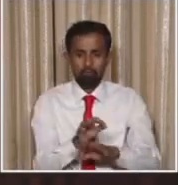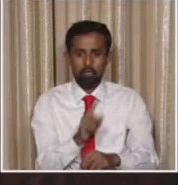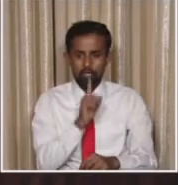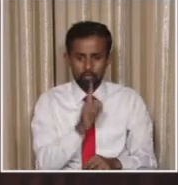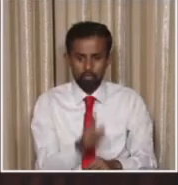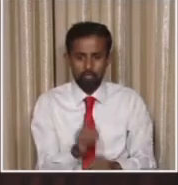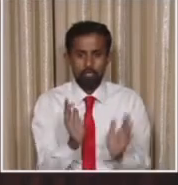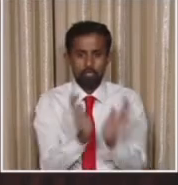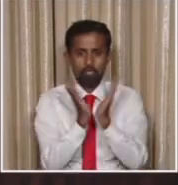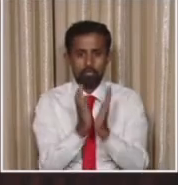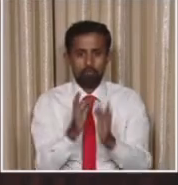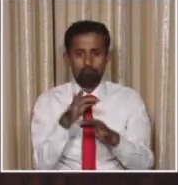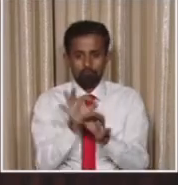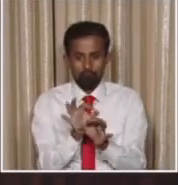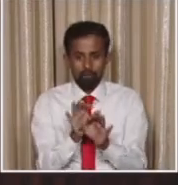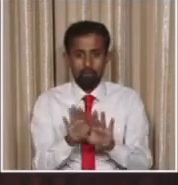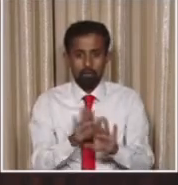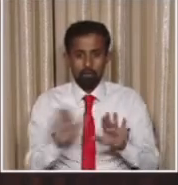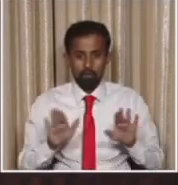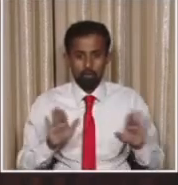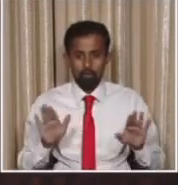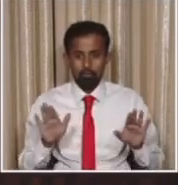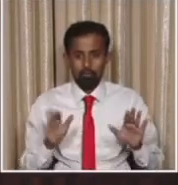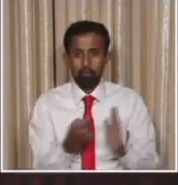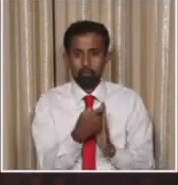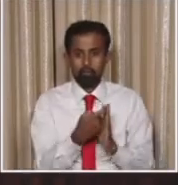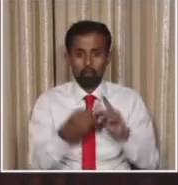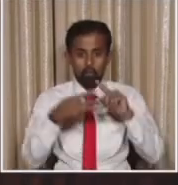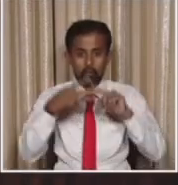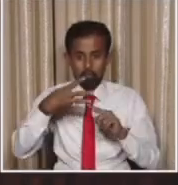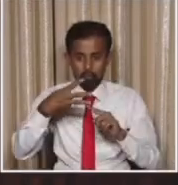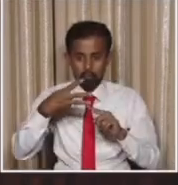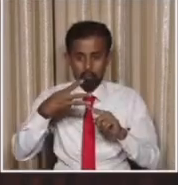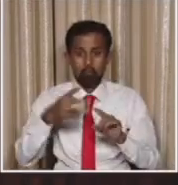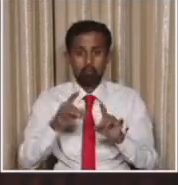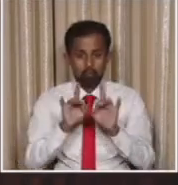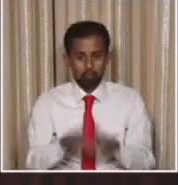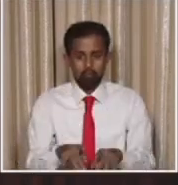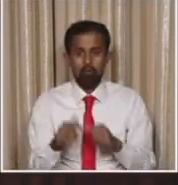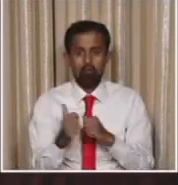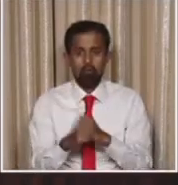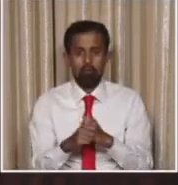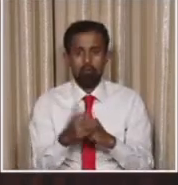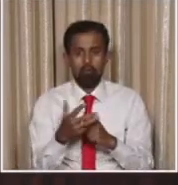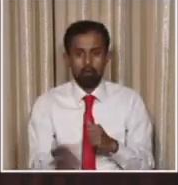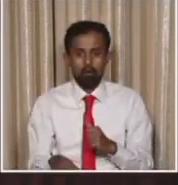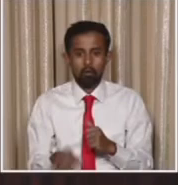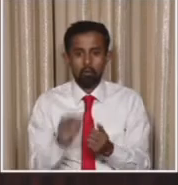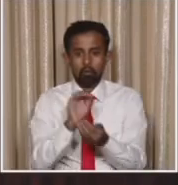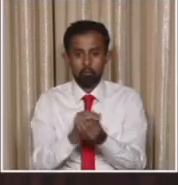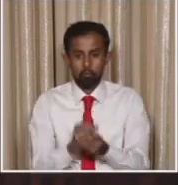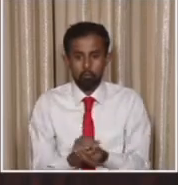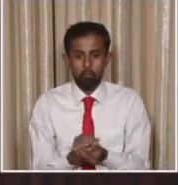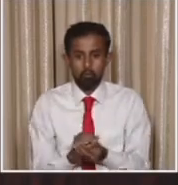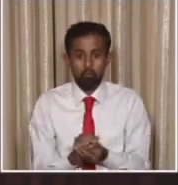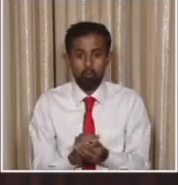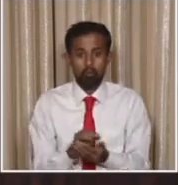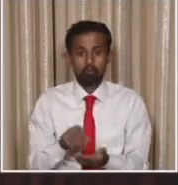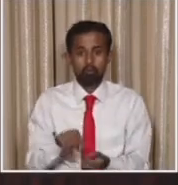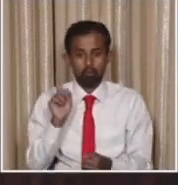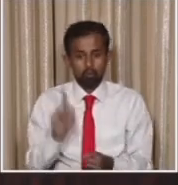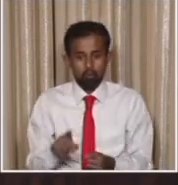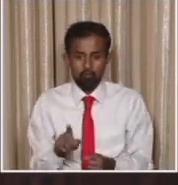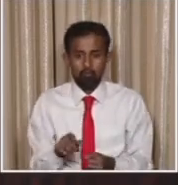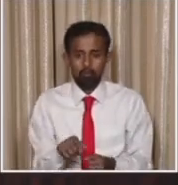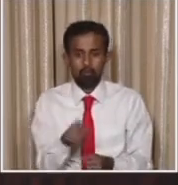යම් වනයක් විද්‍යාත්මක කලමනාකරණය සඳහා ආඥාපනදී තුන්වෙනි වගන්තිය ප්‍රකාරව සකස් කරන ලද සංරක්ෂණ ජනරාල් විසින් අනුමත කරන ලද එකක්